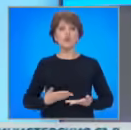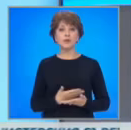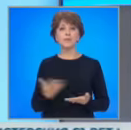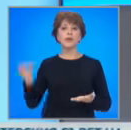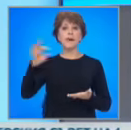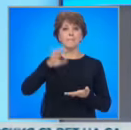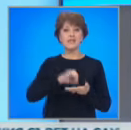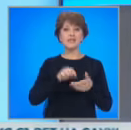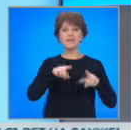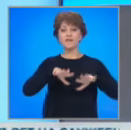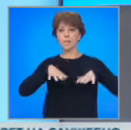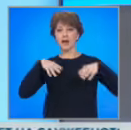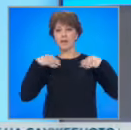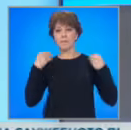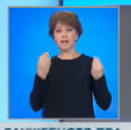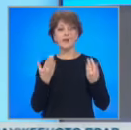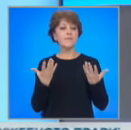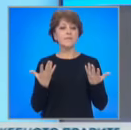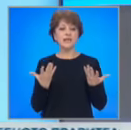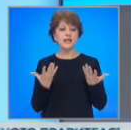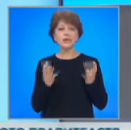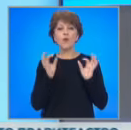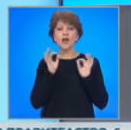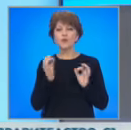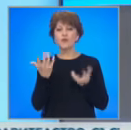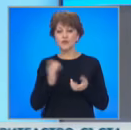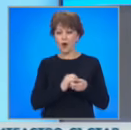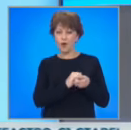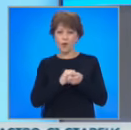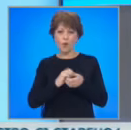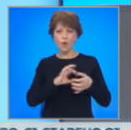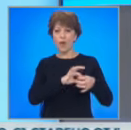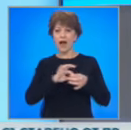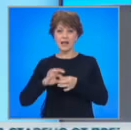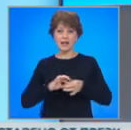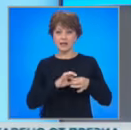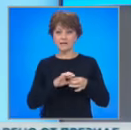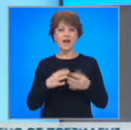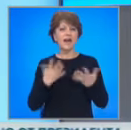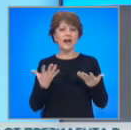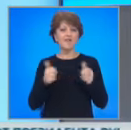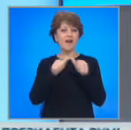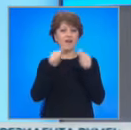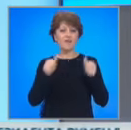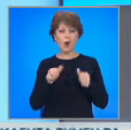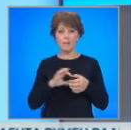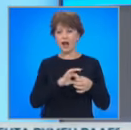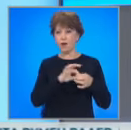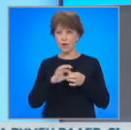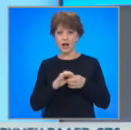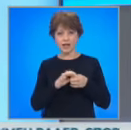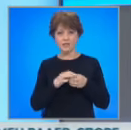имат присъствие в парламент. С какво? А с кого ще се коалираме и каква форма на коалиция ще се създаде